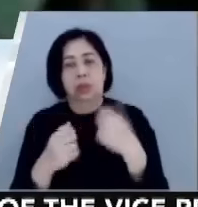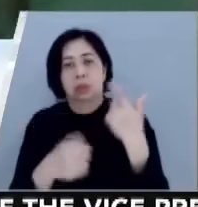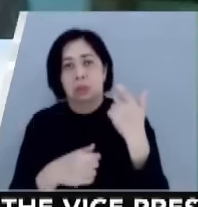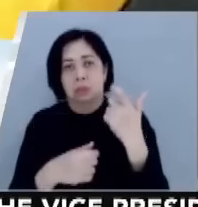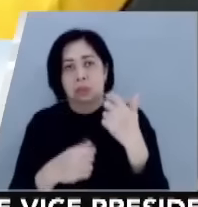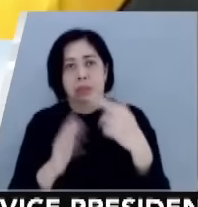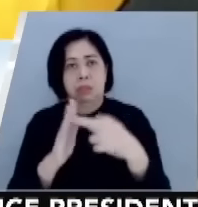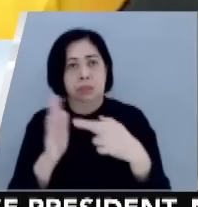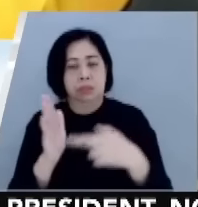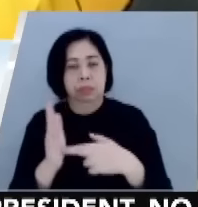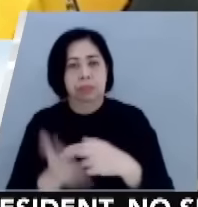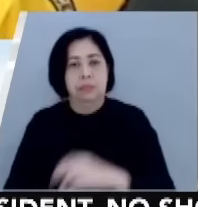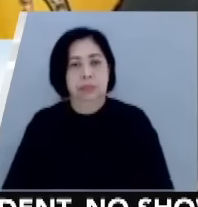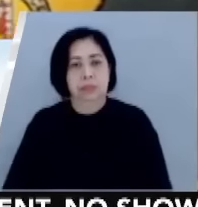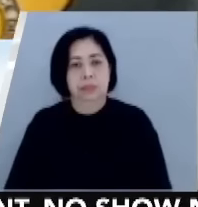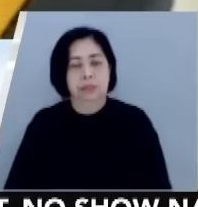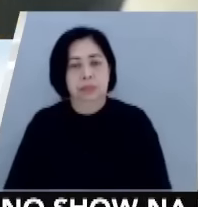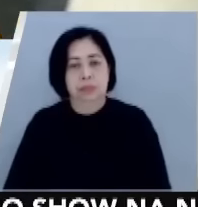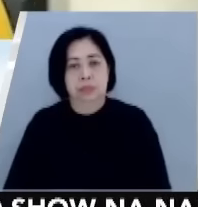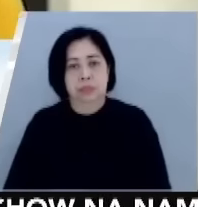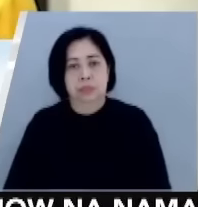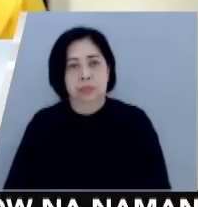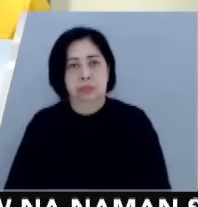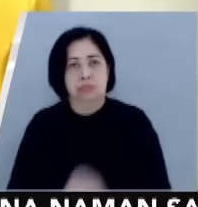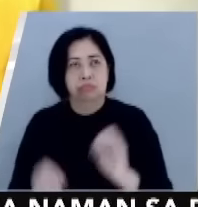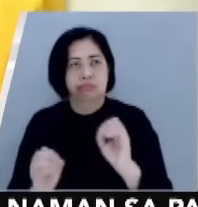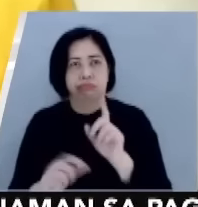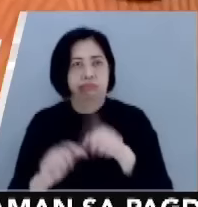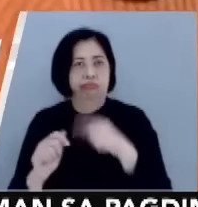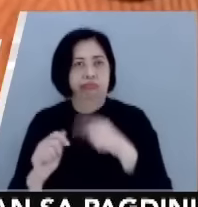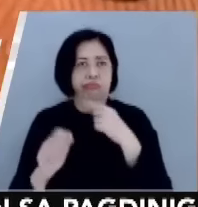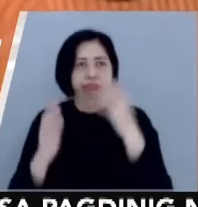Act. Wala ho akong masasabi kasi hindi ko rin alam